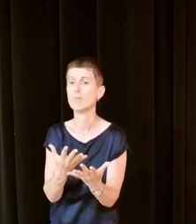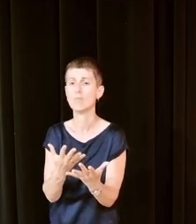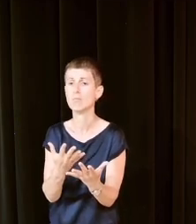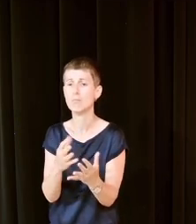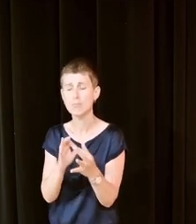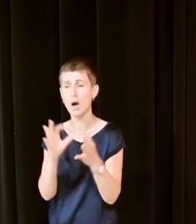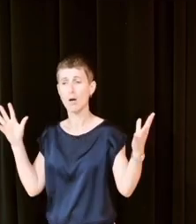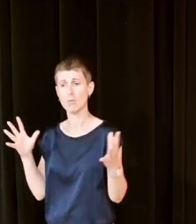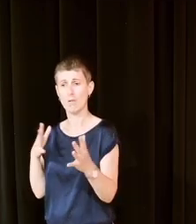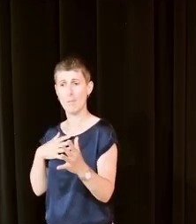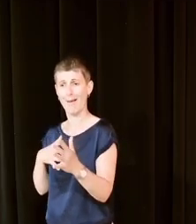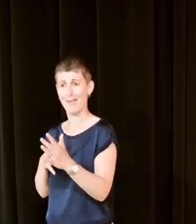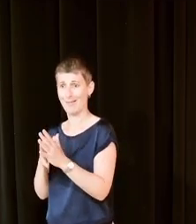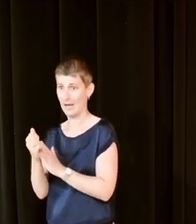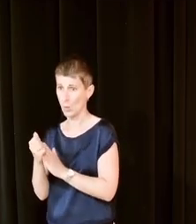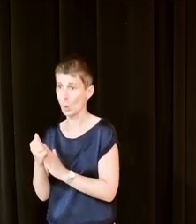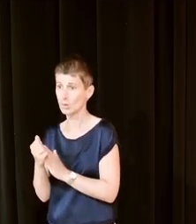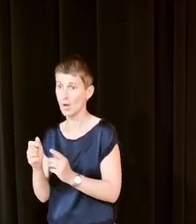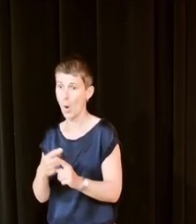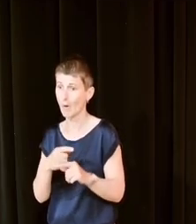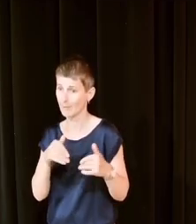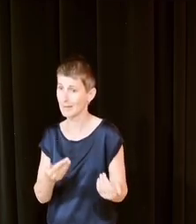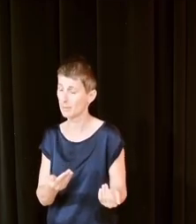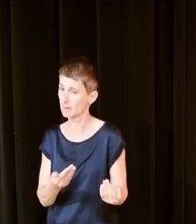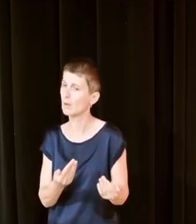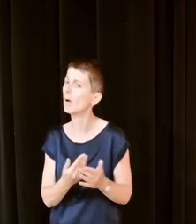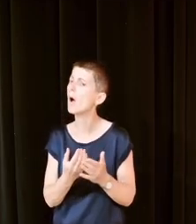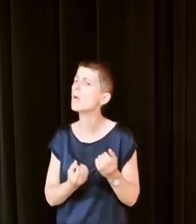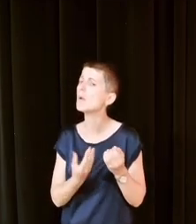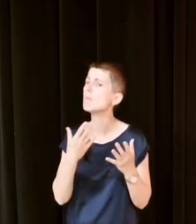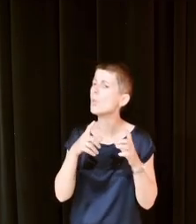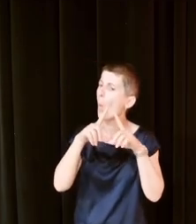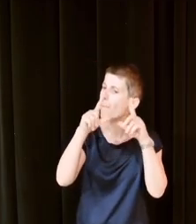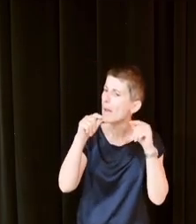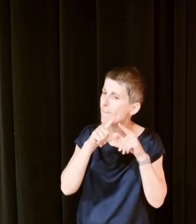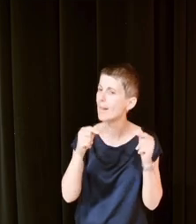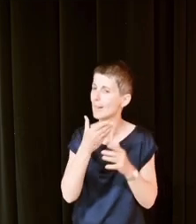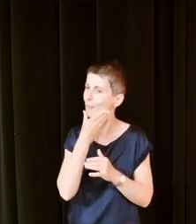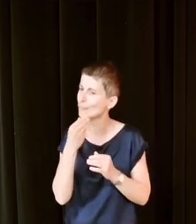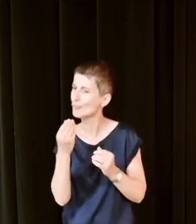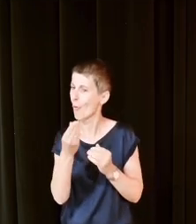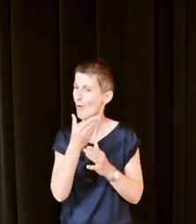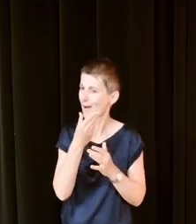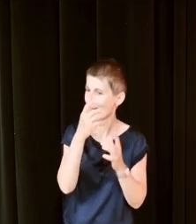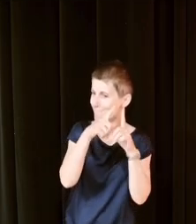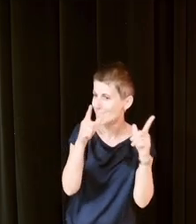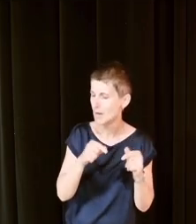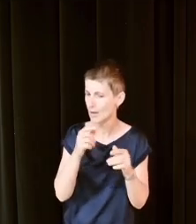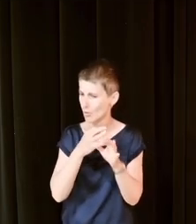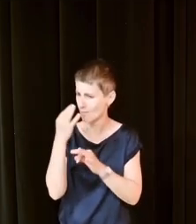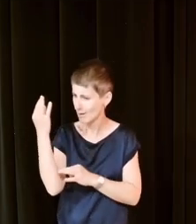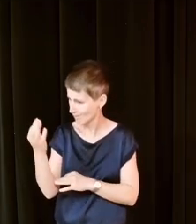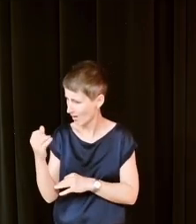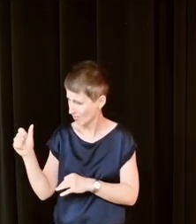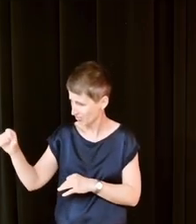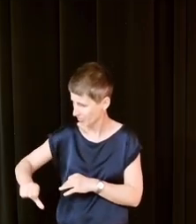zu tun haben. Es gibt es ganz häufig, dass eben Blumenbilder, schöne Bilder entstehen und manchmal die Frage kommt, aber dir geht's doch so schlecht